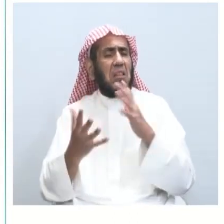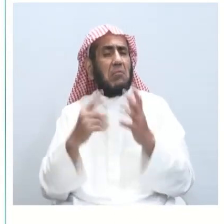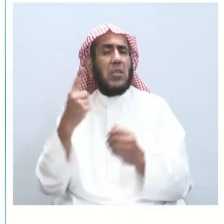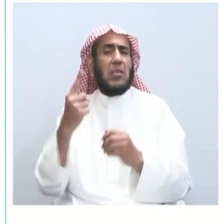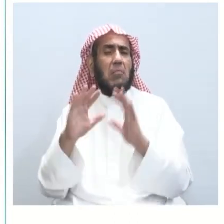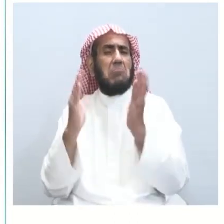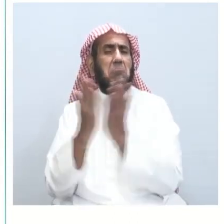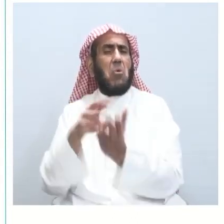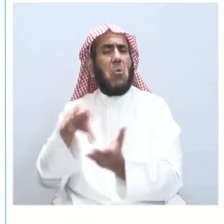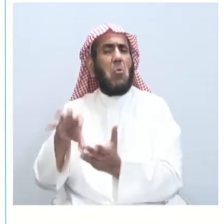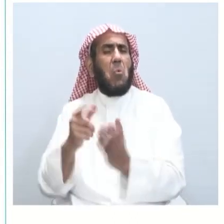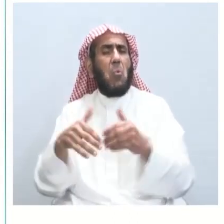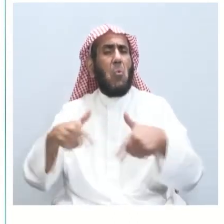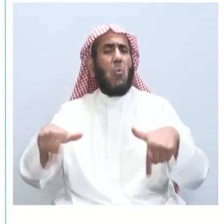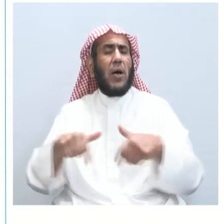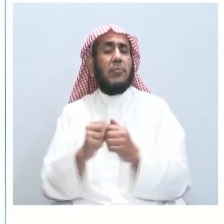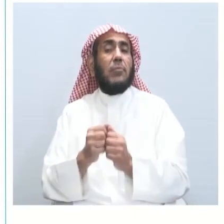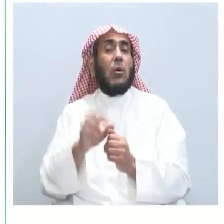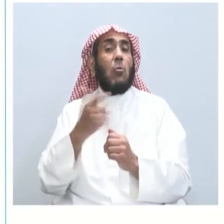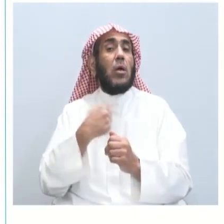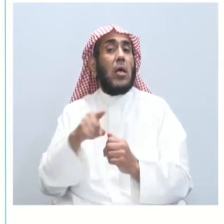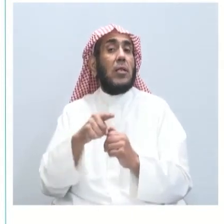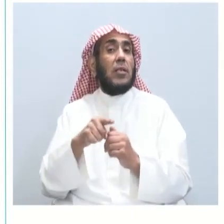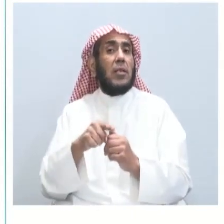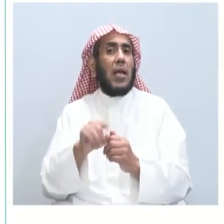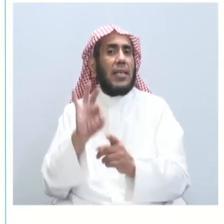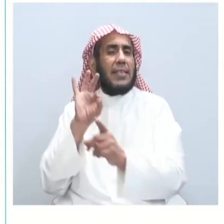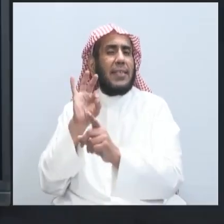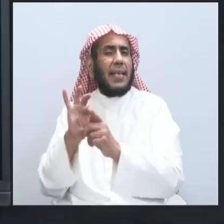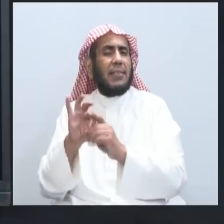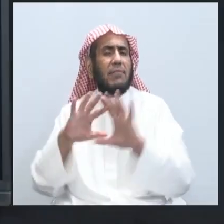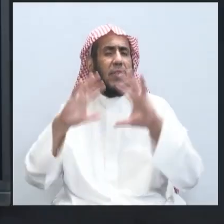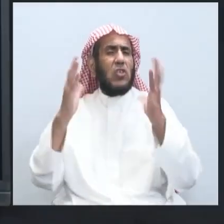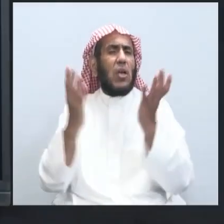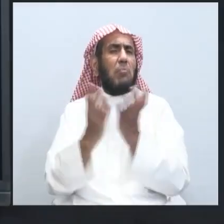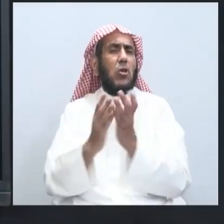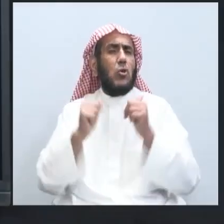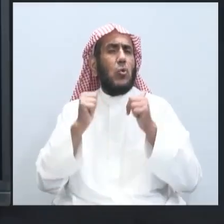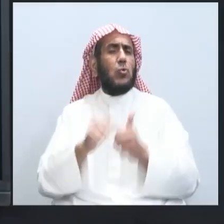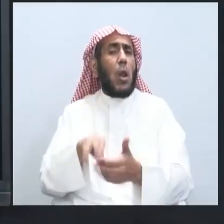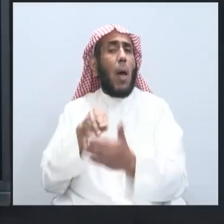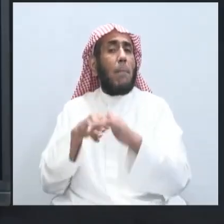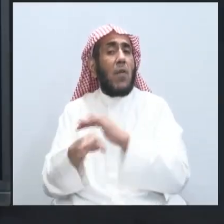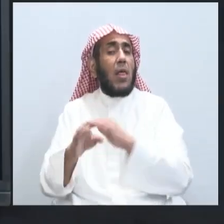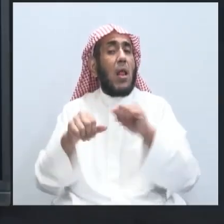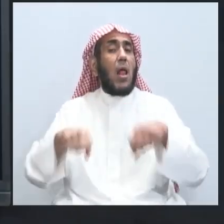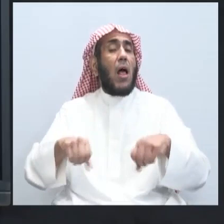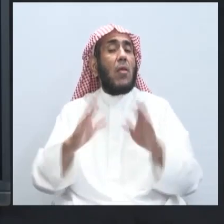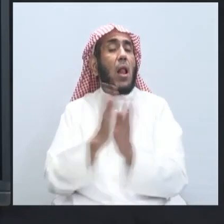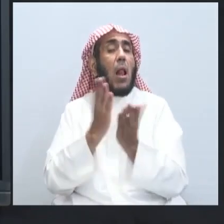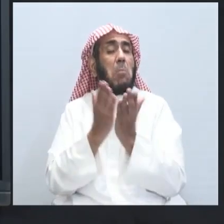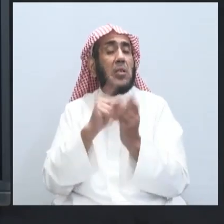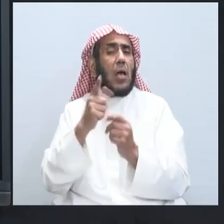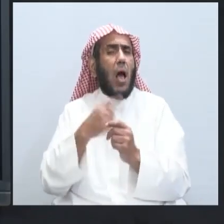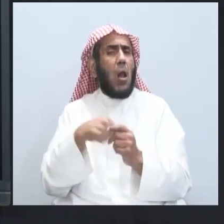واحده و اذا اردنا ان نستهدف جميع الطلاب الذين يذهبون لنفس المدرسه هل